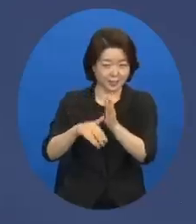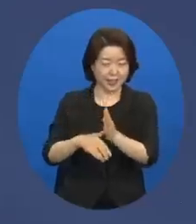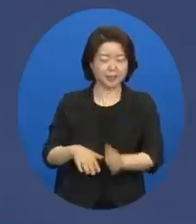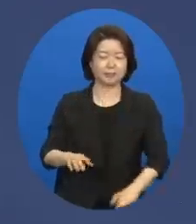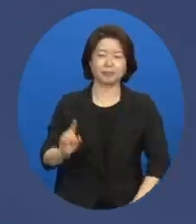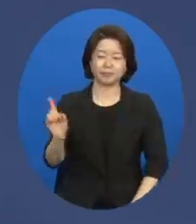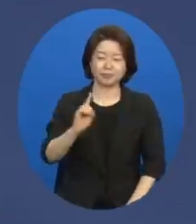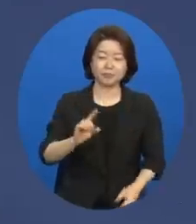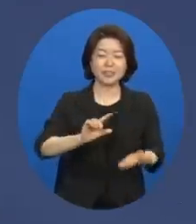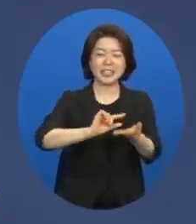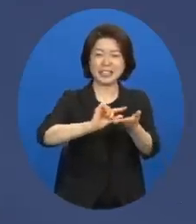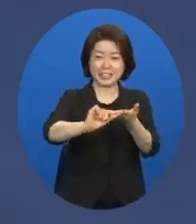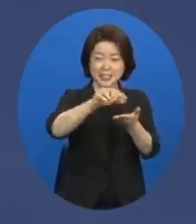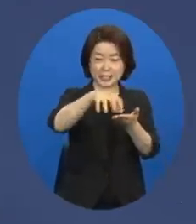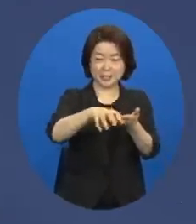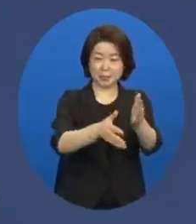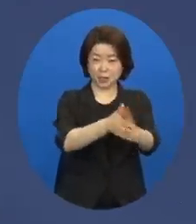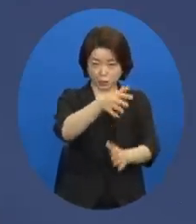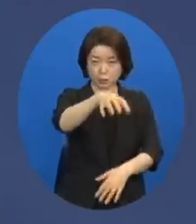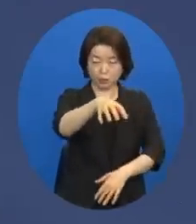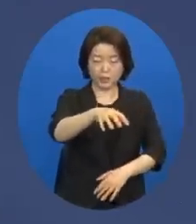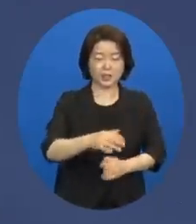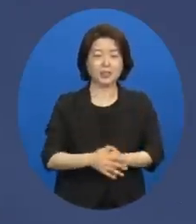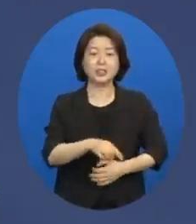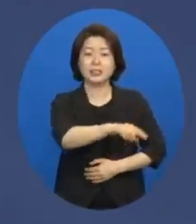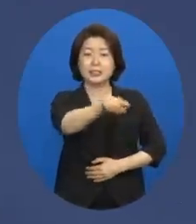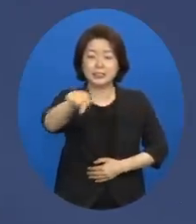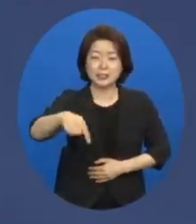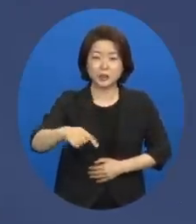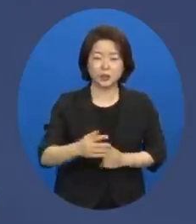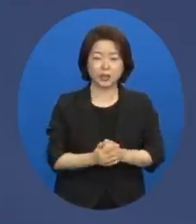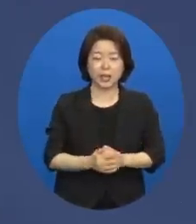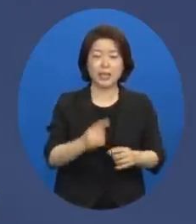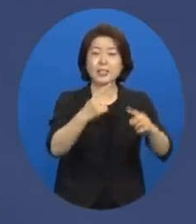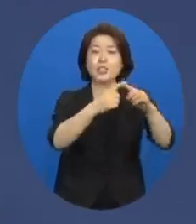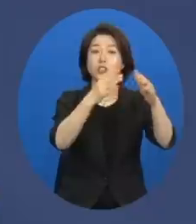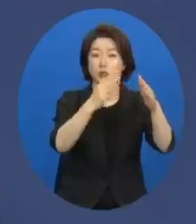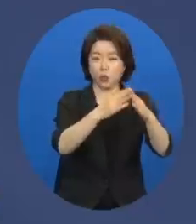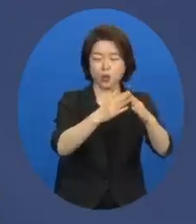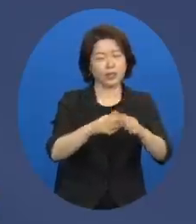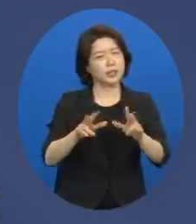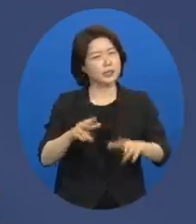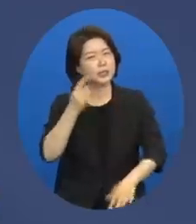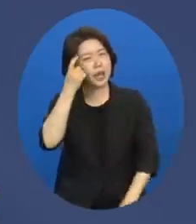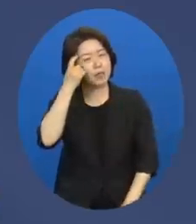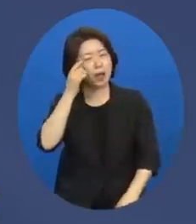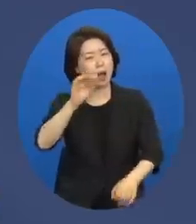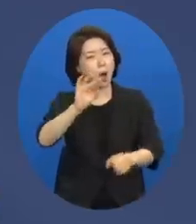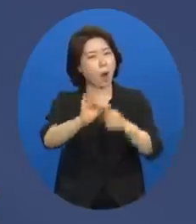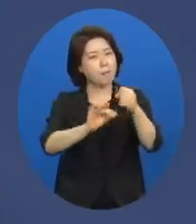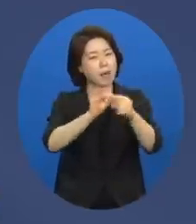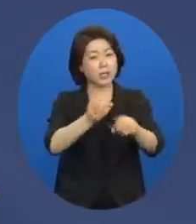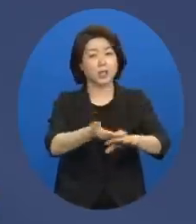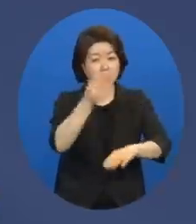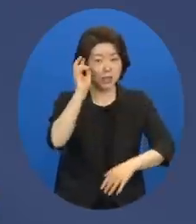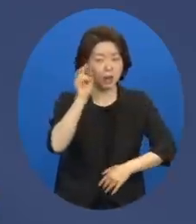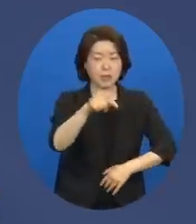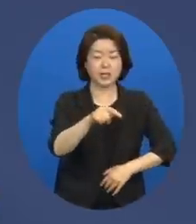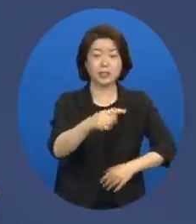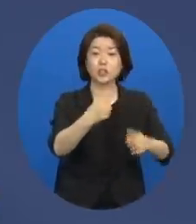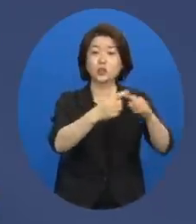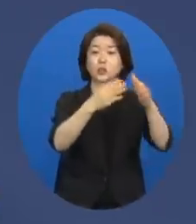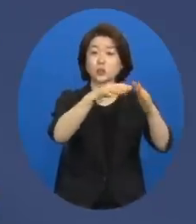제가 지방에 있는 도시에서 그 지방의 모교회라고 하는 지금으로 치면 한 100년이 넘었겠네요. 그 모교회라는